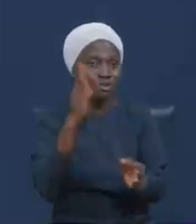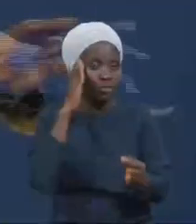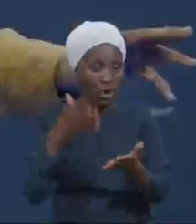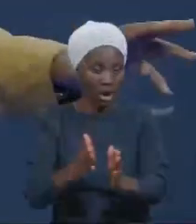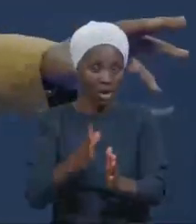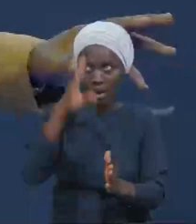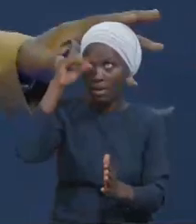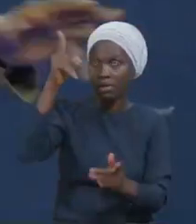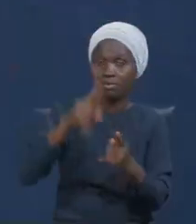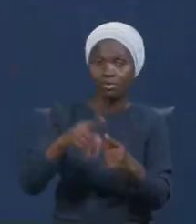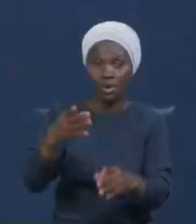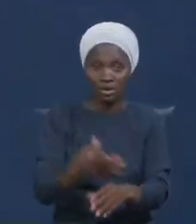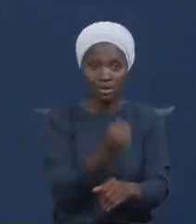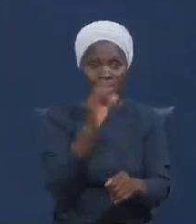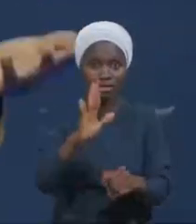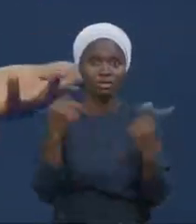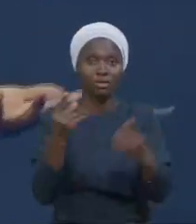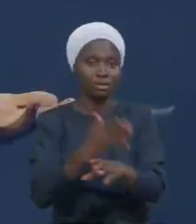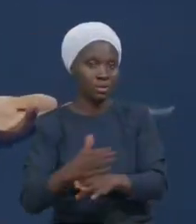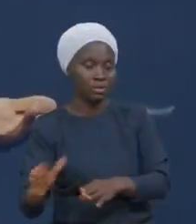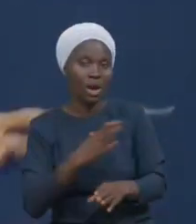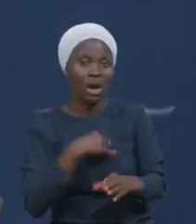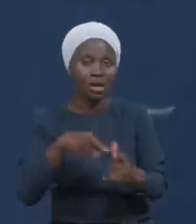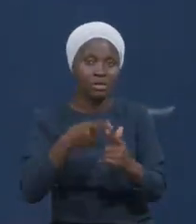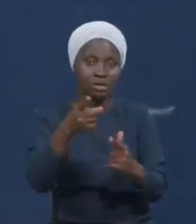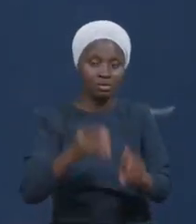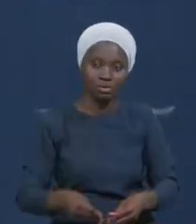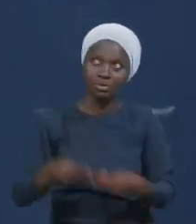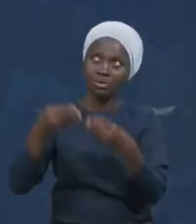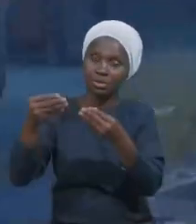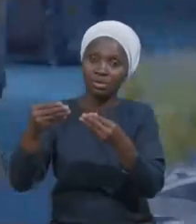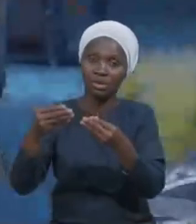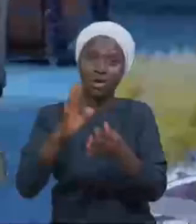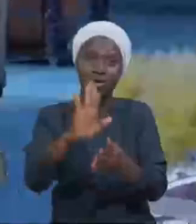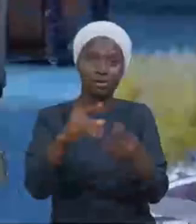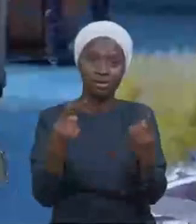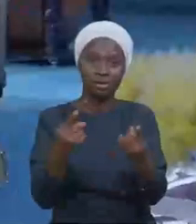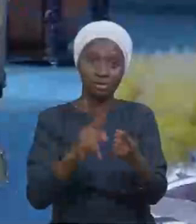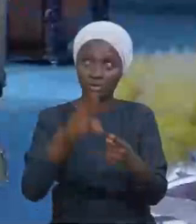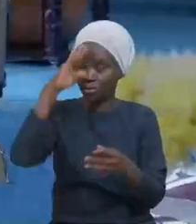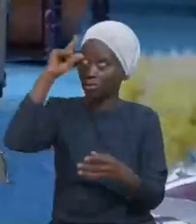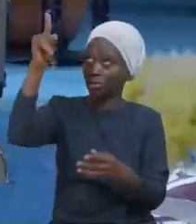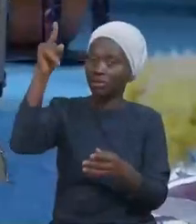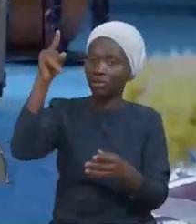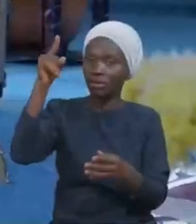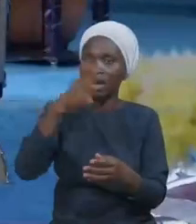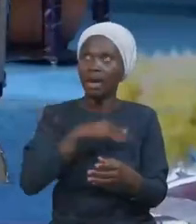tes péchés et tu lui confies tes péchés, il dira, ne t'en va